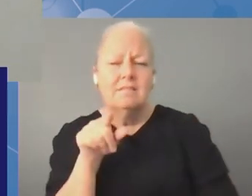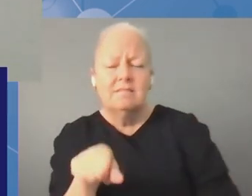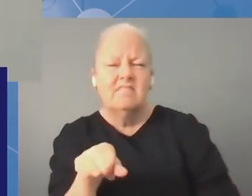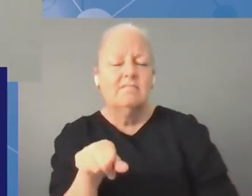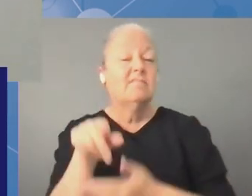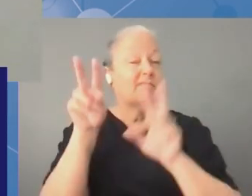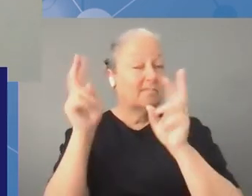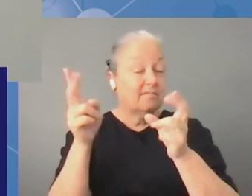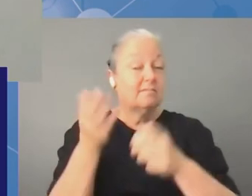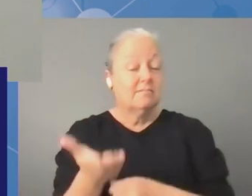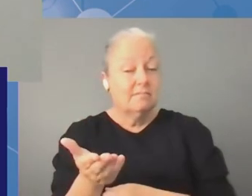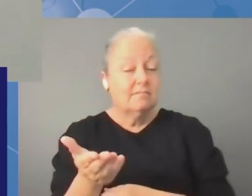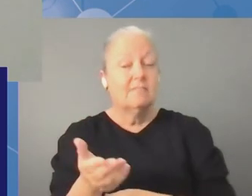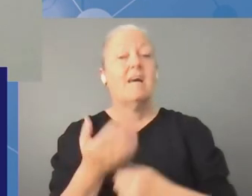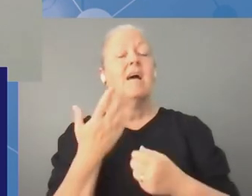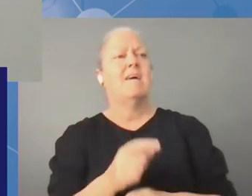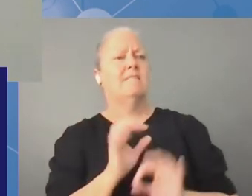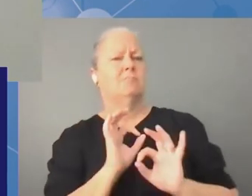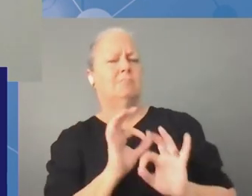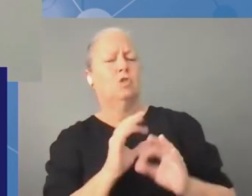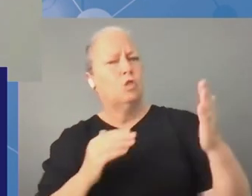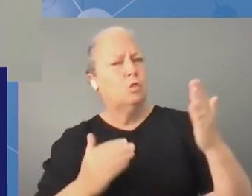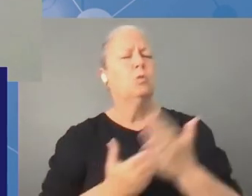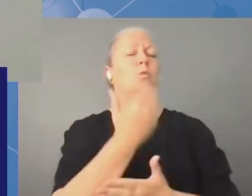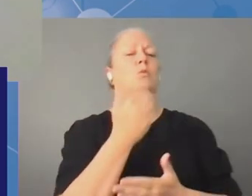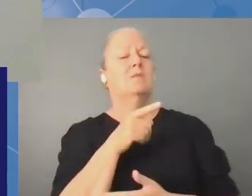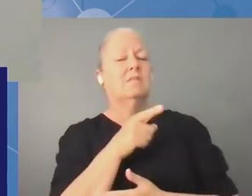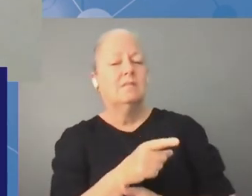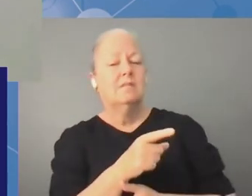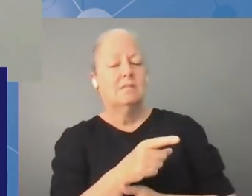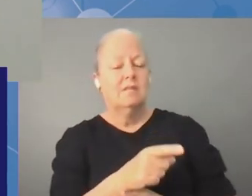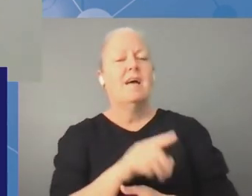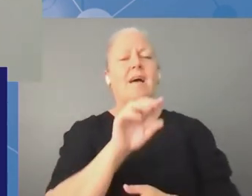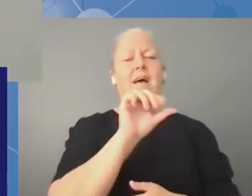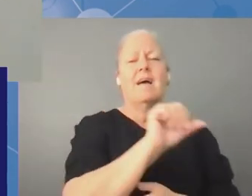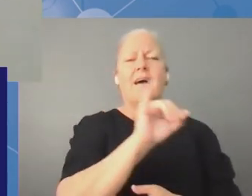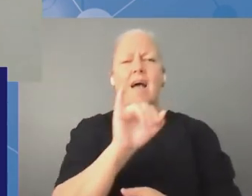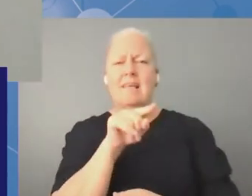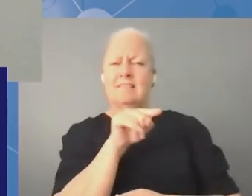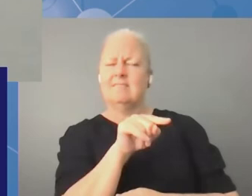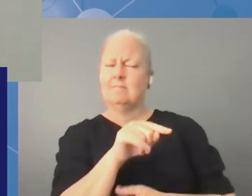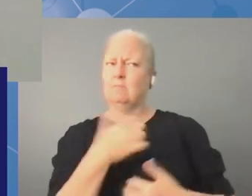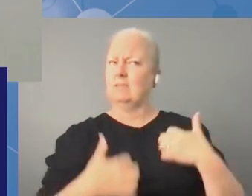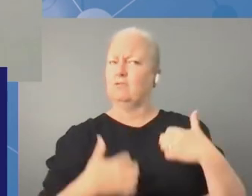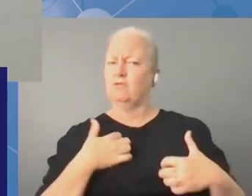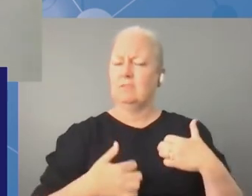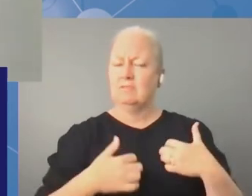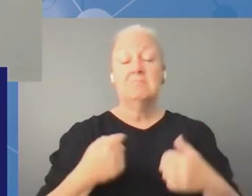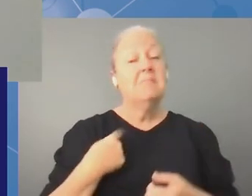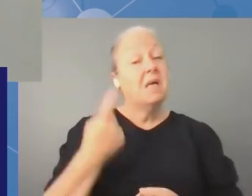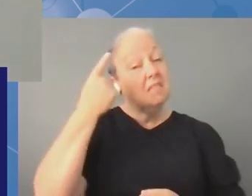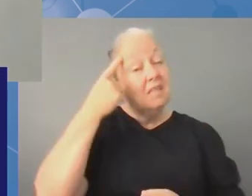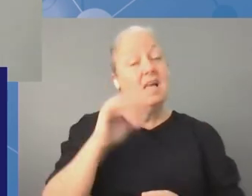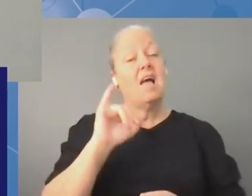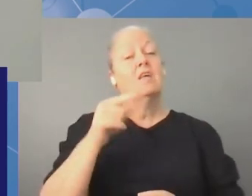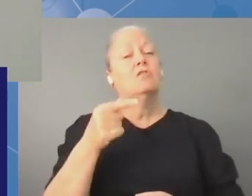والمواضيع متنوعة. بعض المواضيع كانت تعود تكرارا، وبعضها الآخر